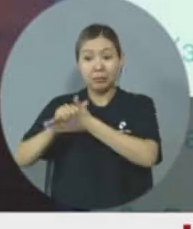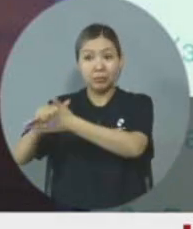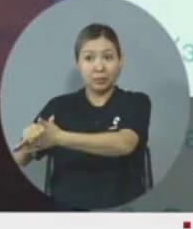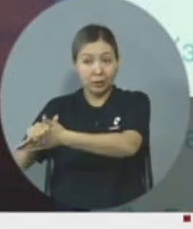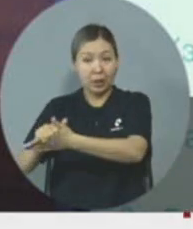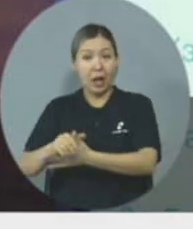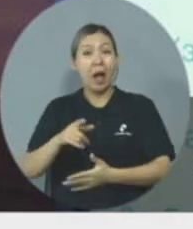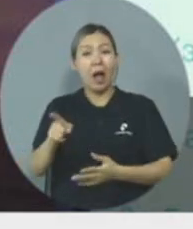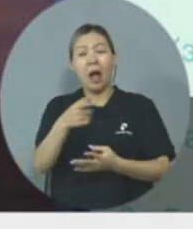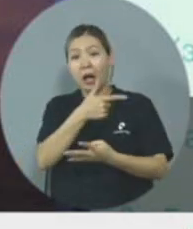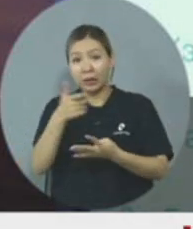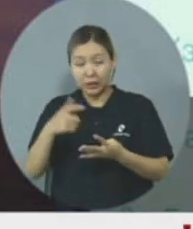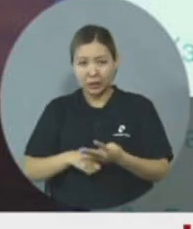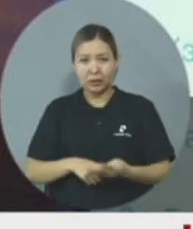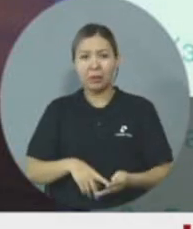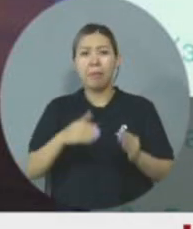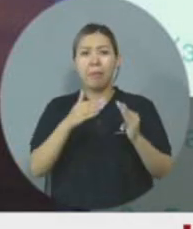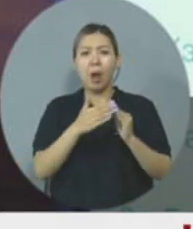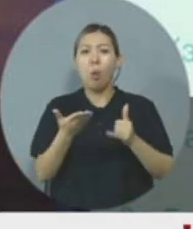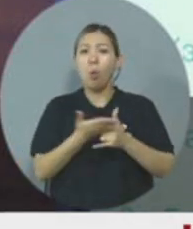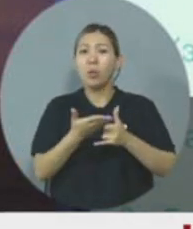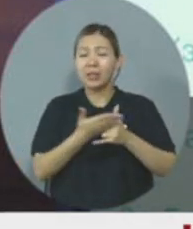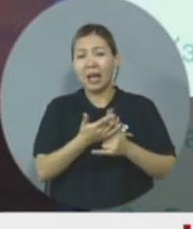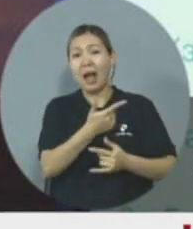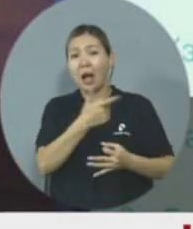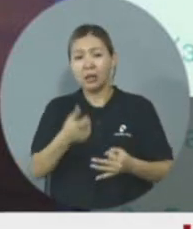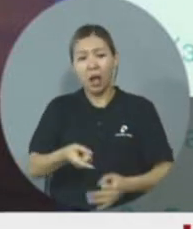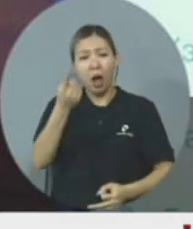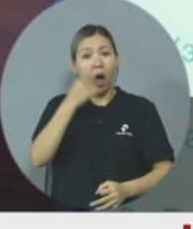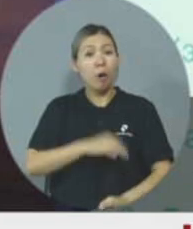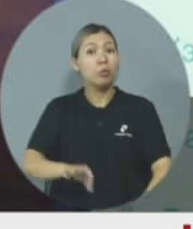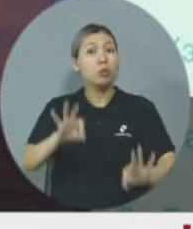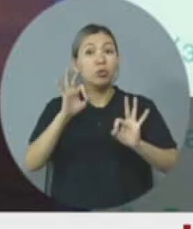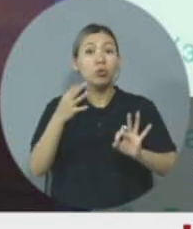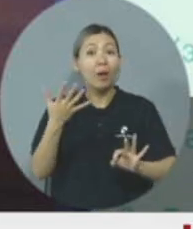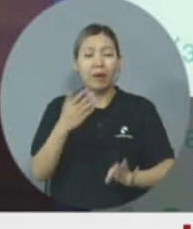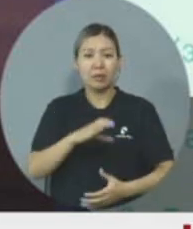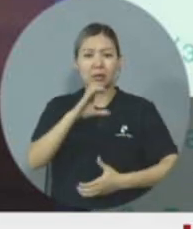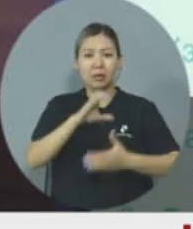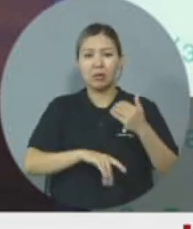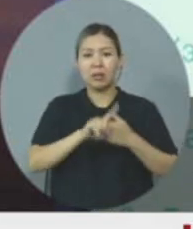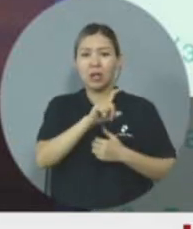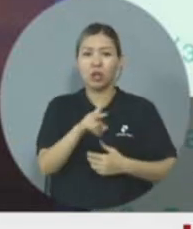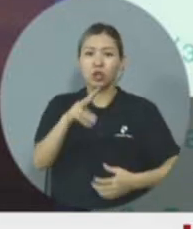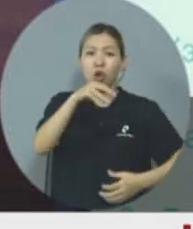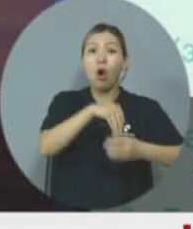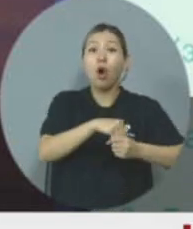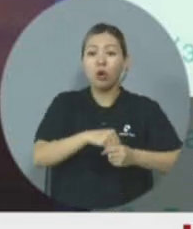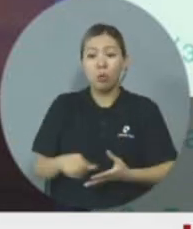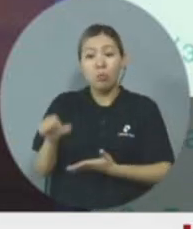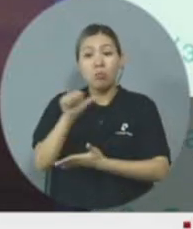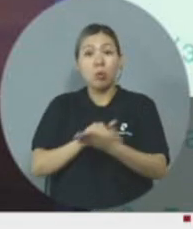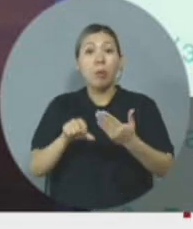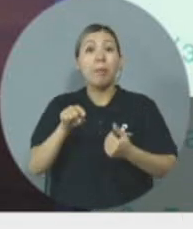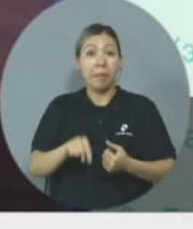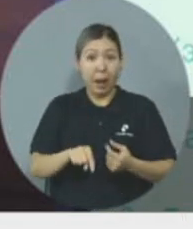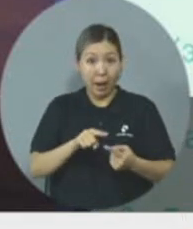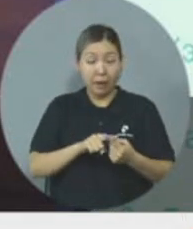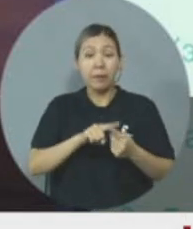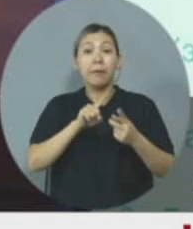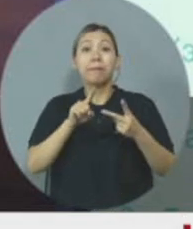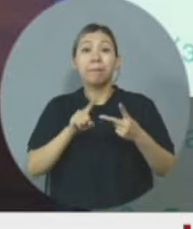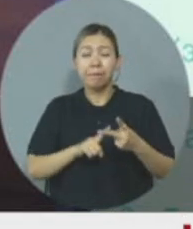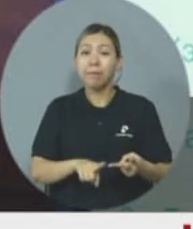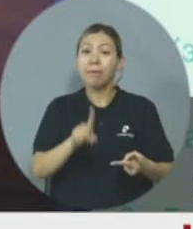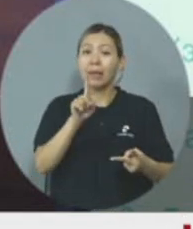үржилгээ төлбөрийг халах, хамгийн зөв эрүүл зохицуултыг бол санхүүгийн зах зээлд нэвтрүүлэх энэ боломж олцоог бол бүрдүүлж байгаа хэрэгтэй. За нөгөө талд бас